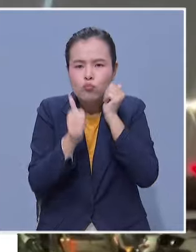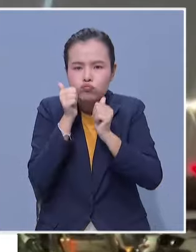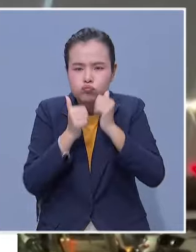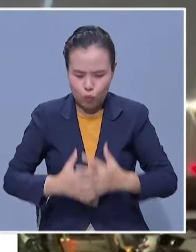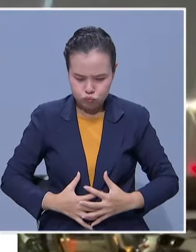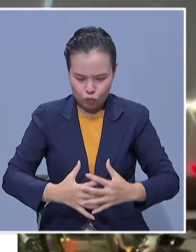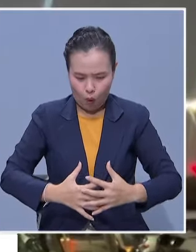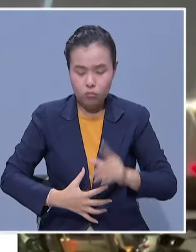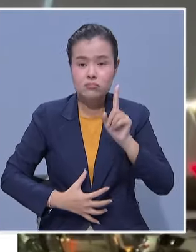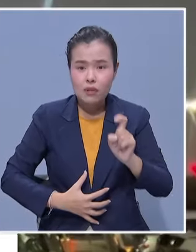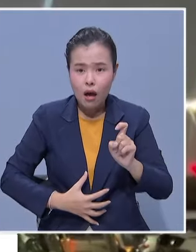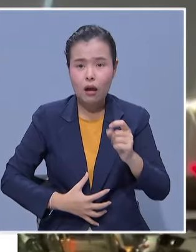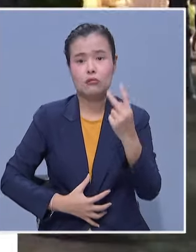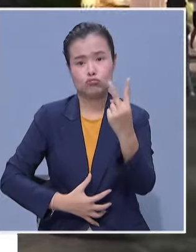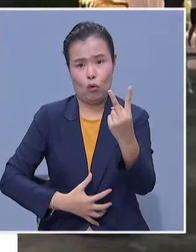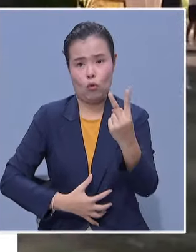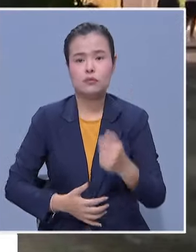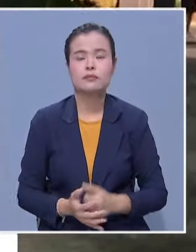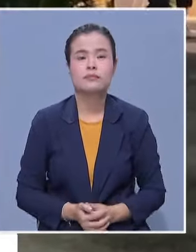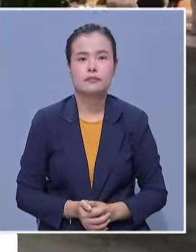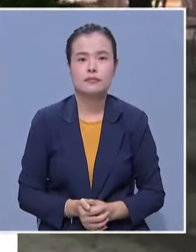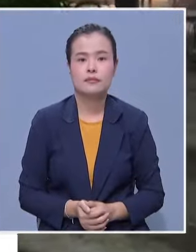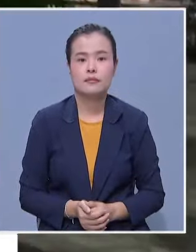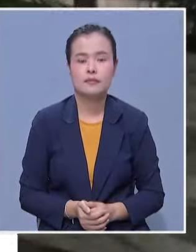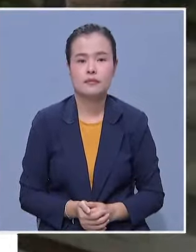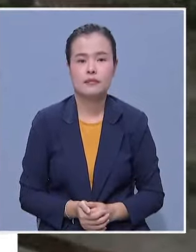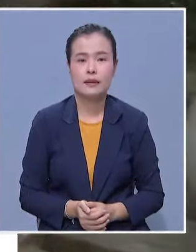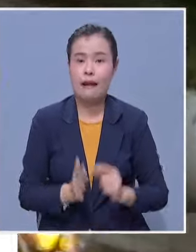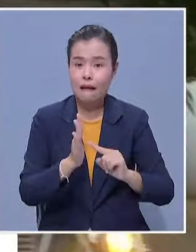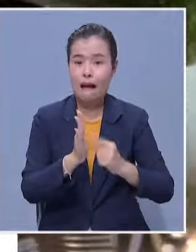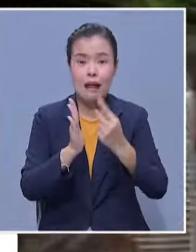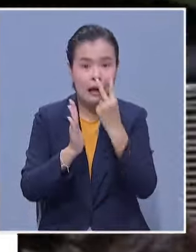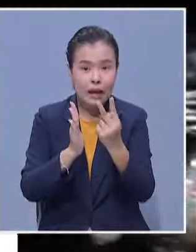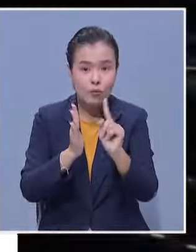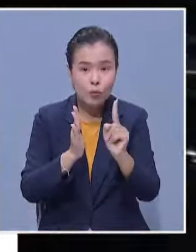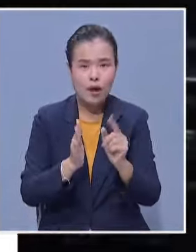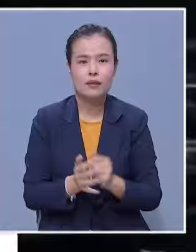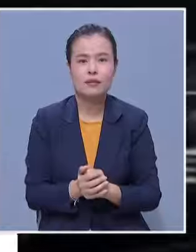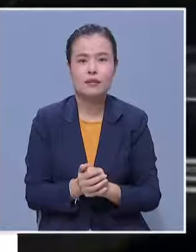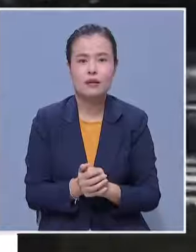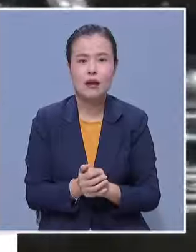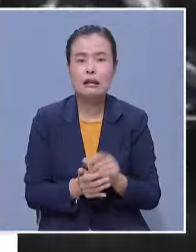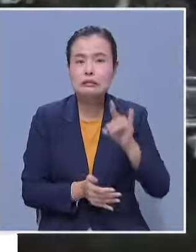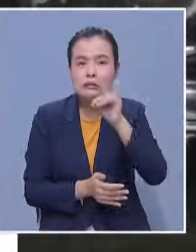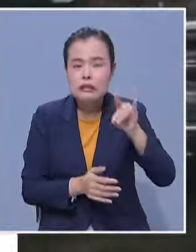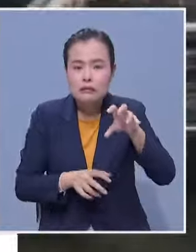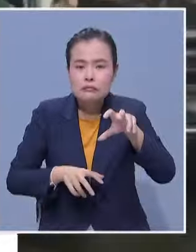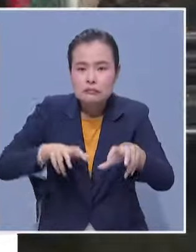ภ์2คนด้วยกันสำหรับโรคไข้โอโรปูเช่นี้นะคะถูกพบครั้งแรกที่ตัวสล็อตที่บราซิลค่ะ